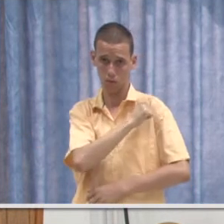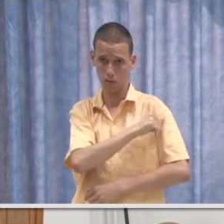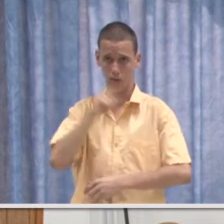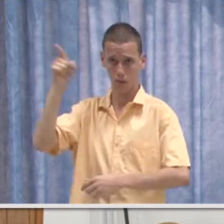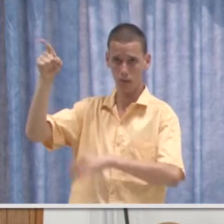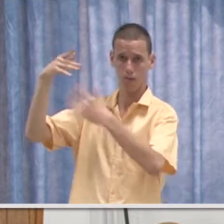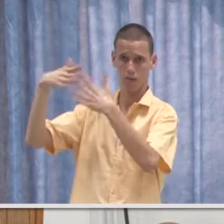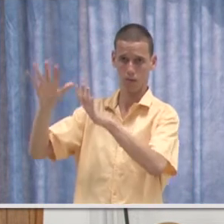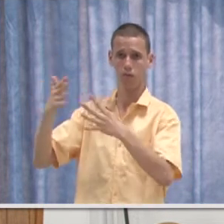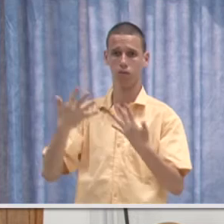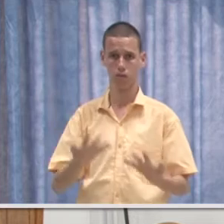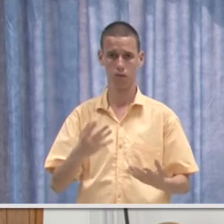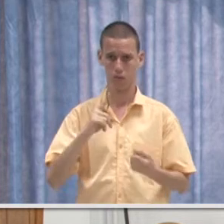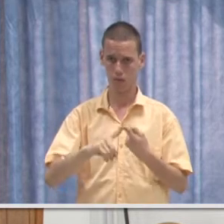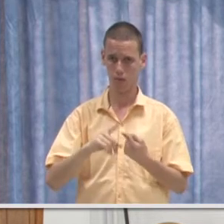Nous